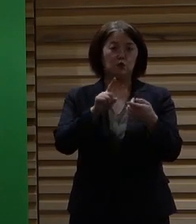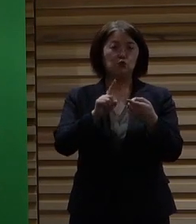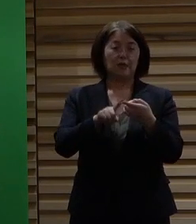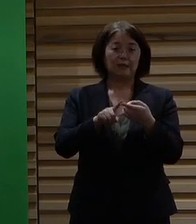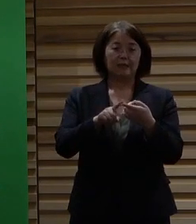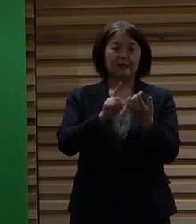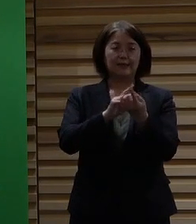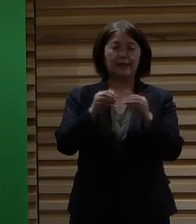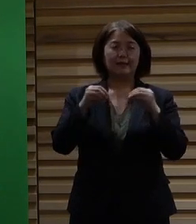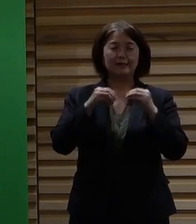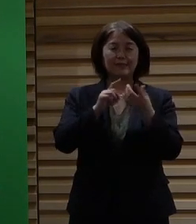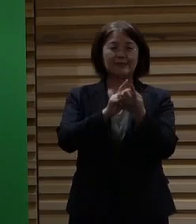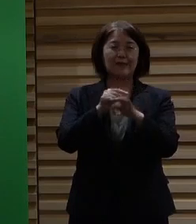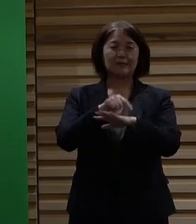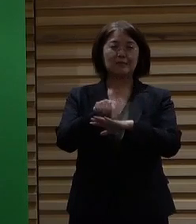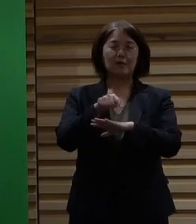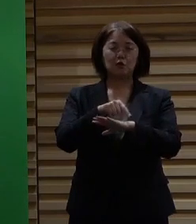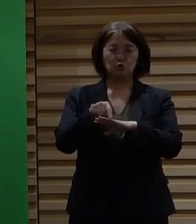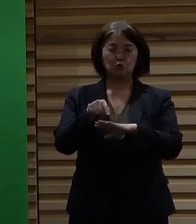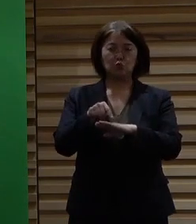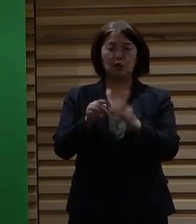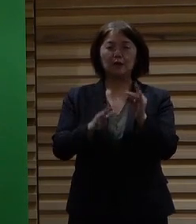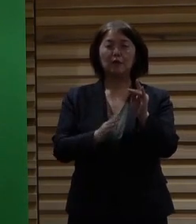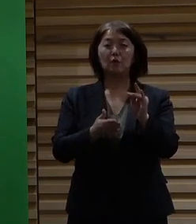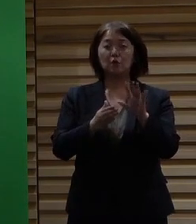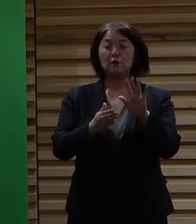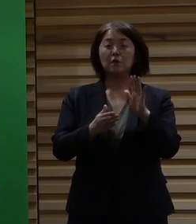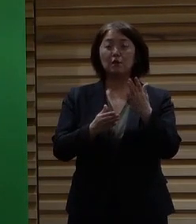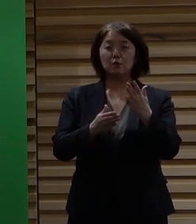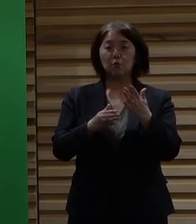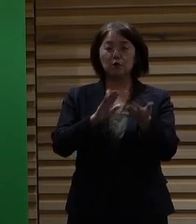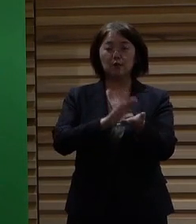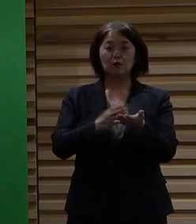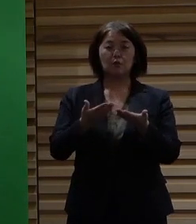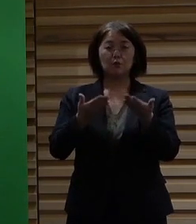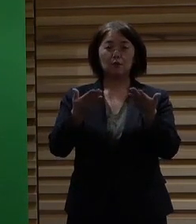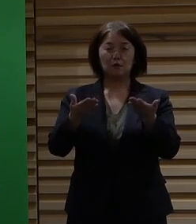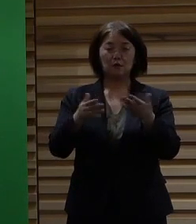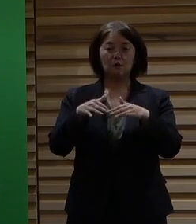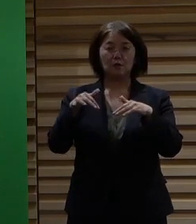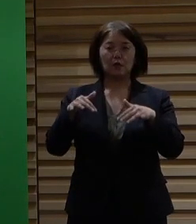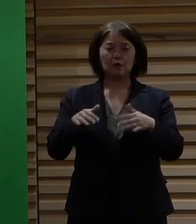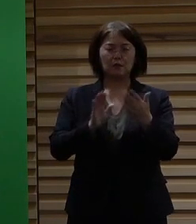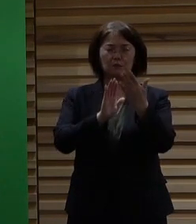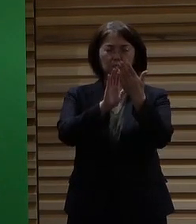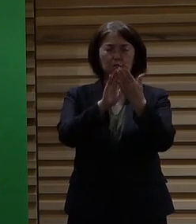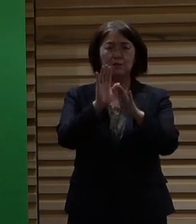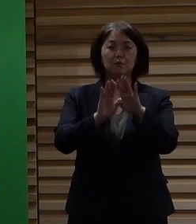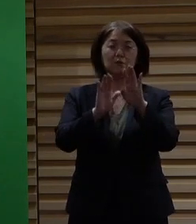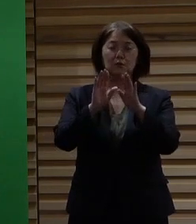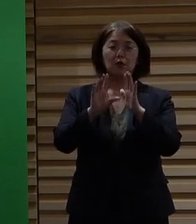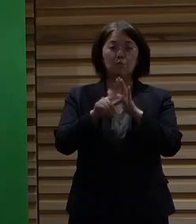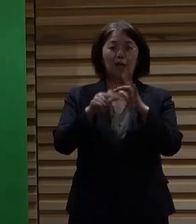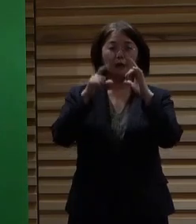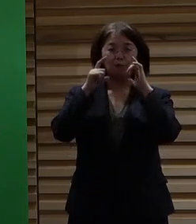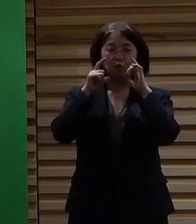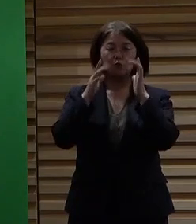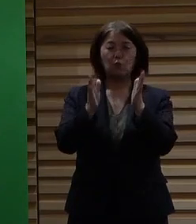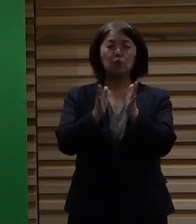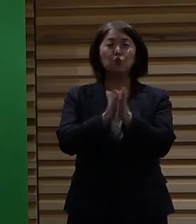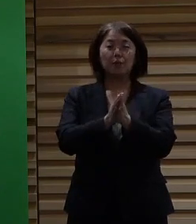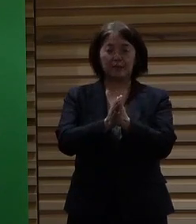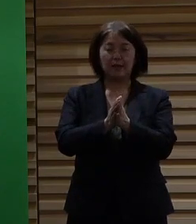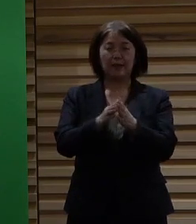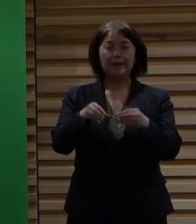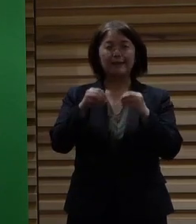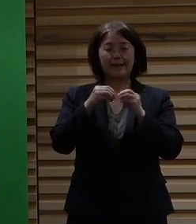原則としつつも、感染が拡大し、医療提供体制に逼迫が見られる場合は、マスク着用も含め、感